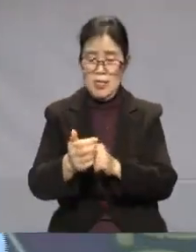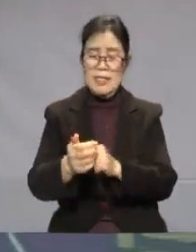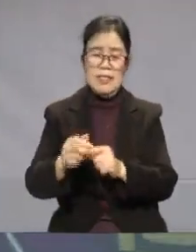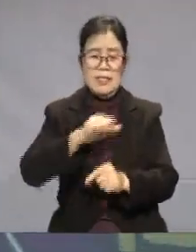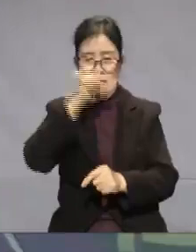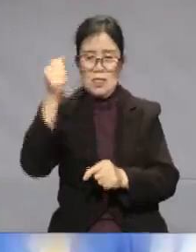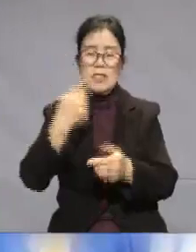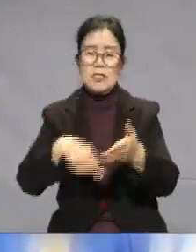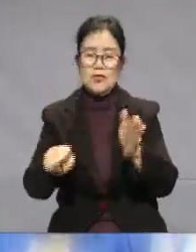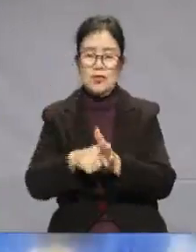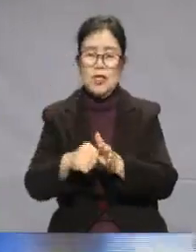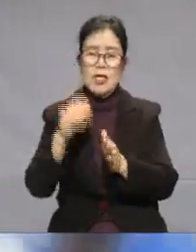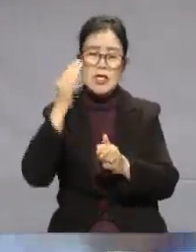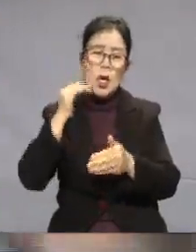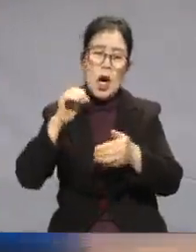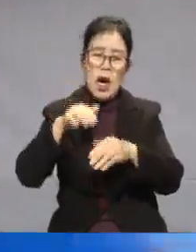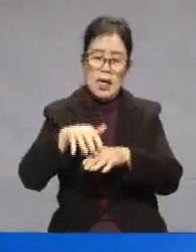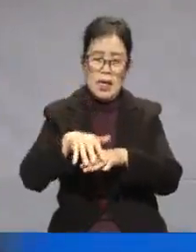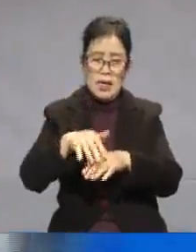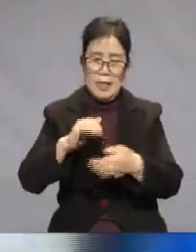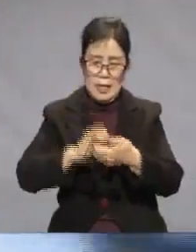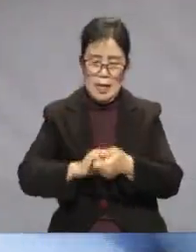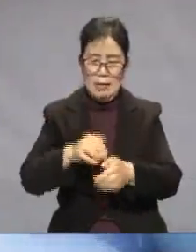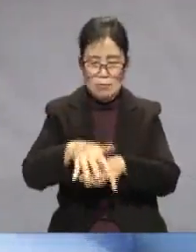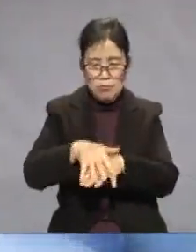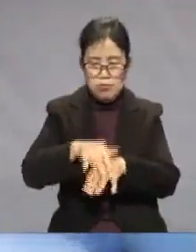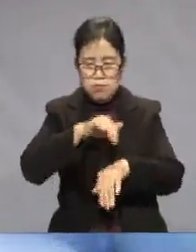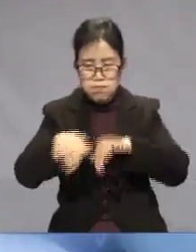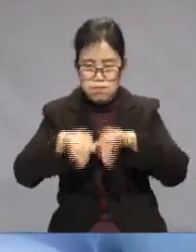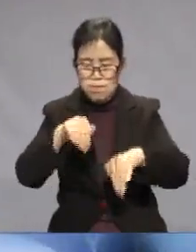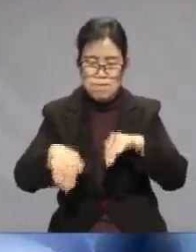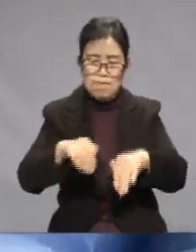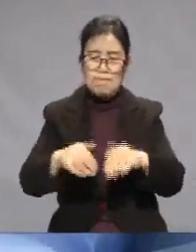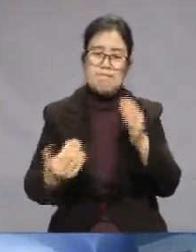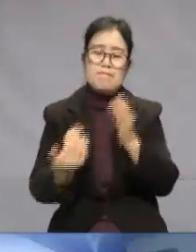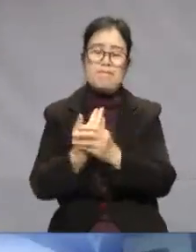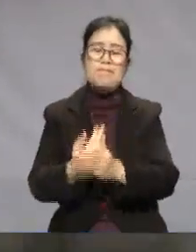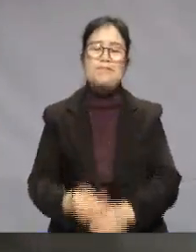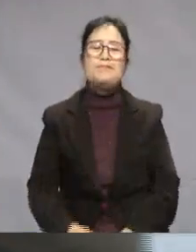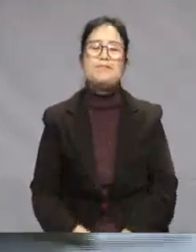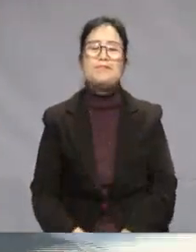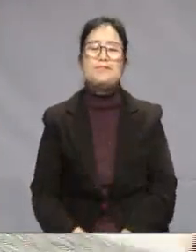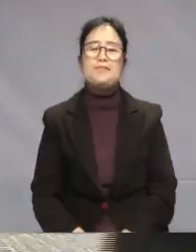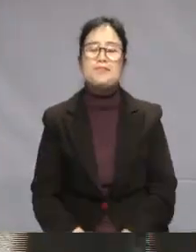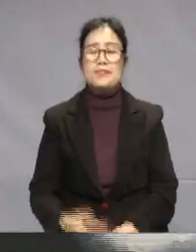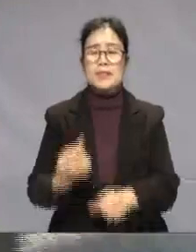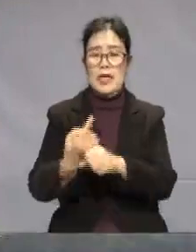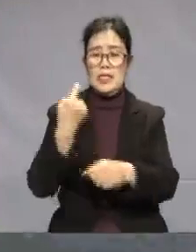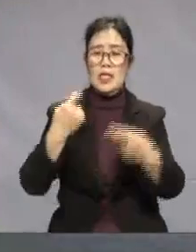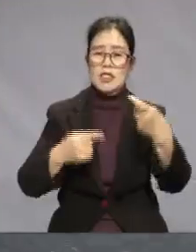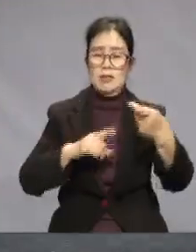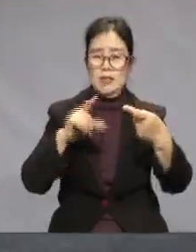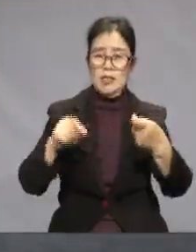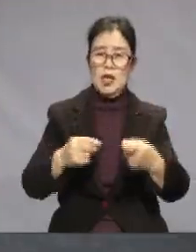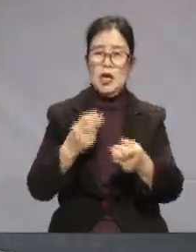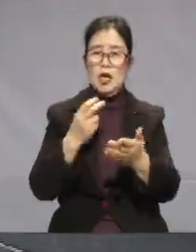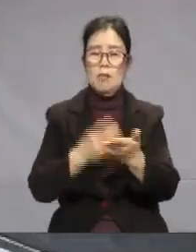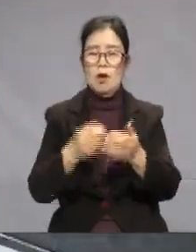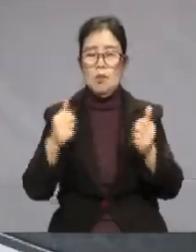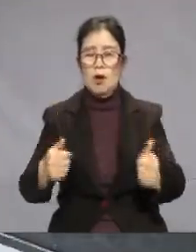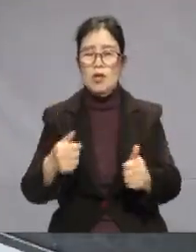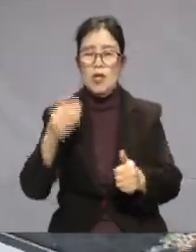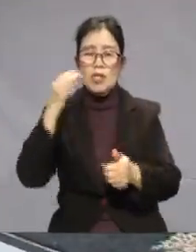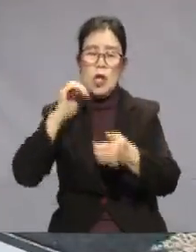청와대가 조직적으로 개입한 울산시장 선거 개입 사건. 지난해 11월 법원은 청와대